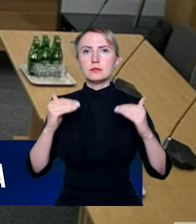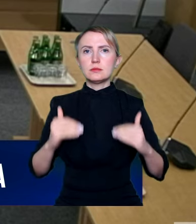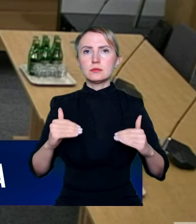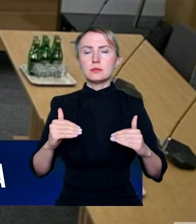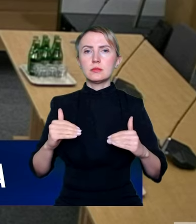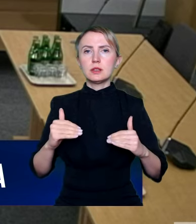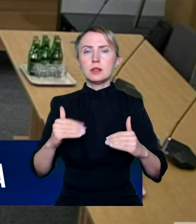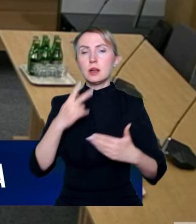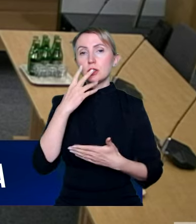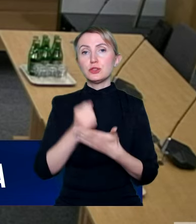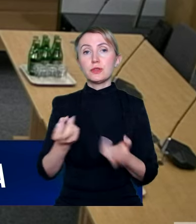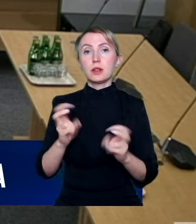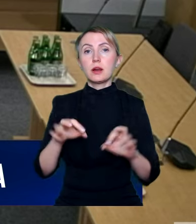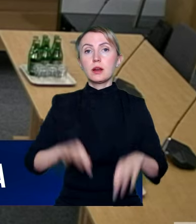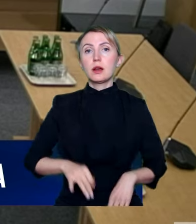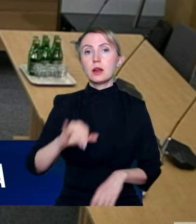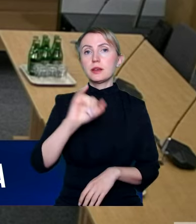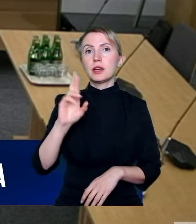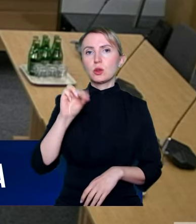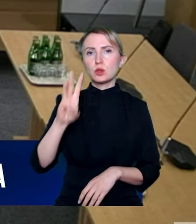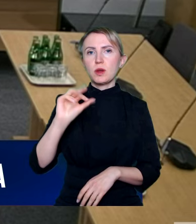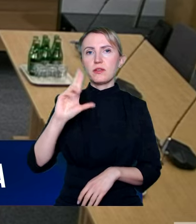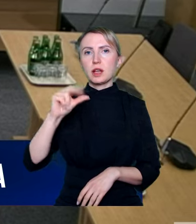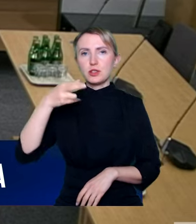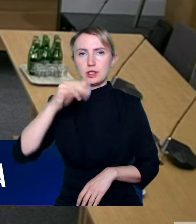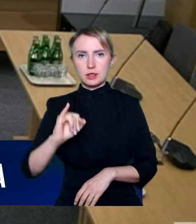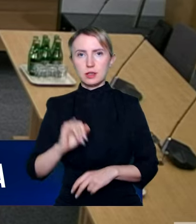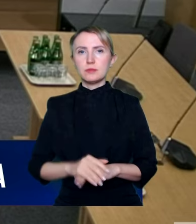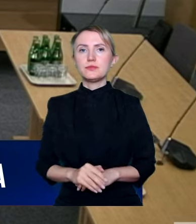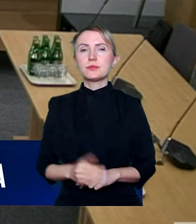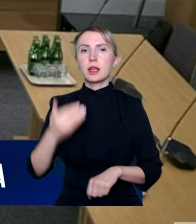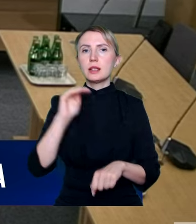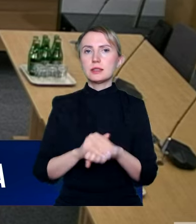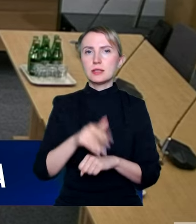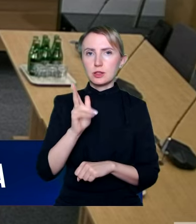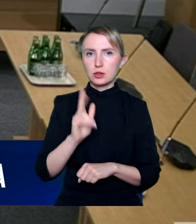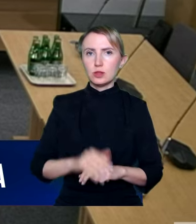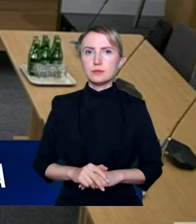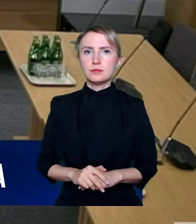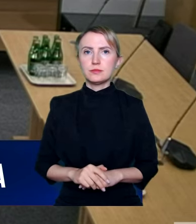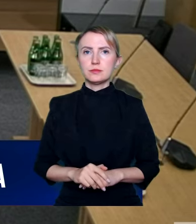świadka pana Jarosława Kaczyńskiego? Kto jest za?